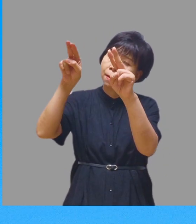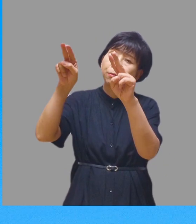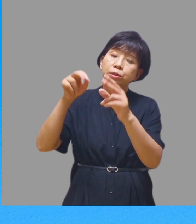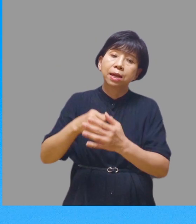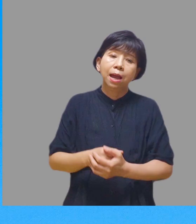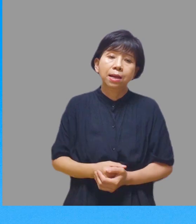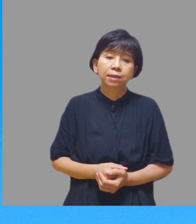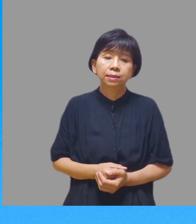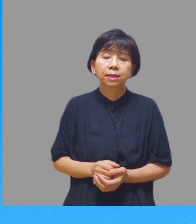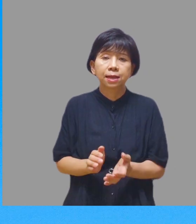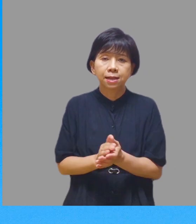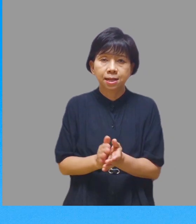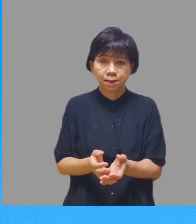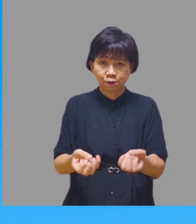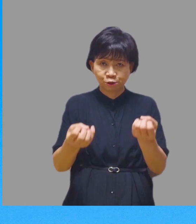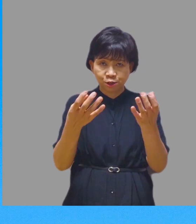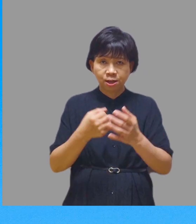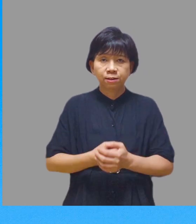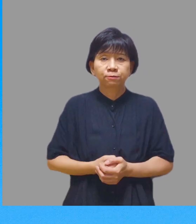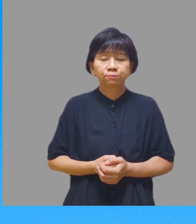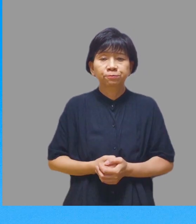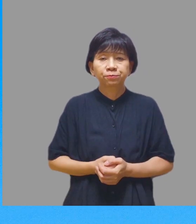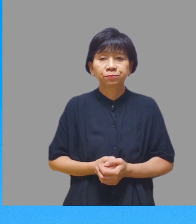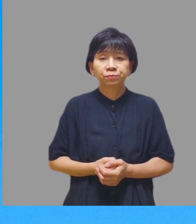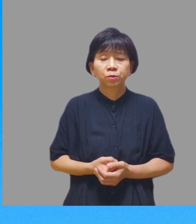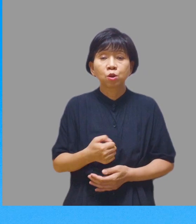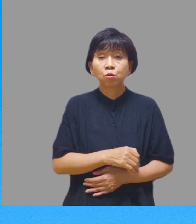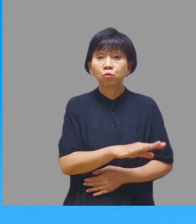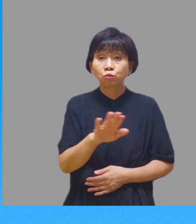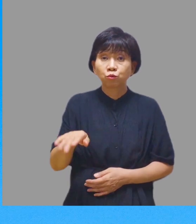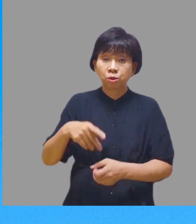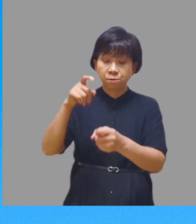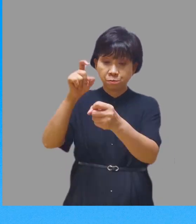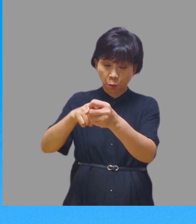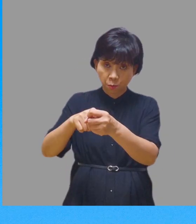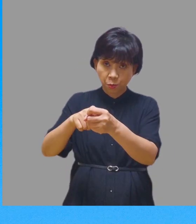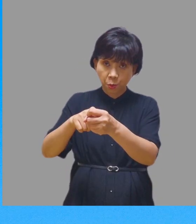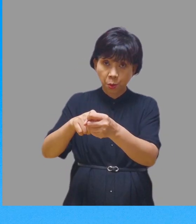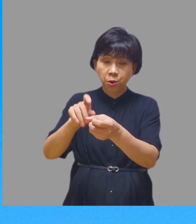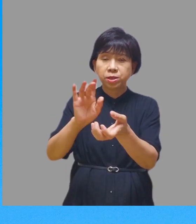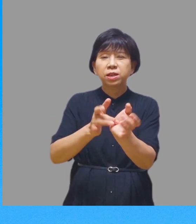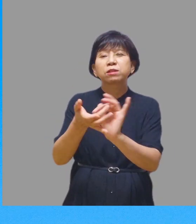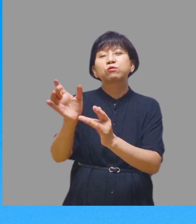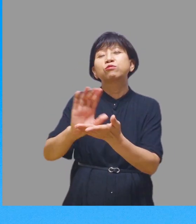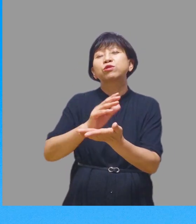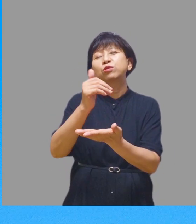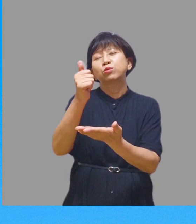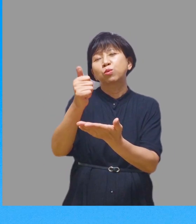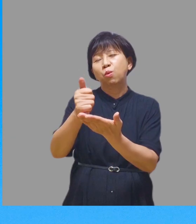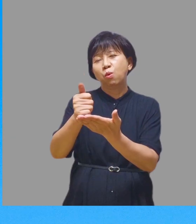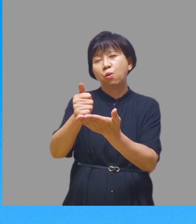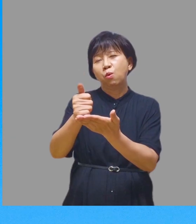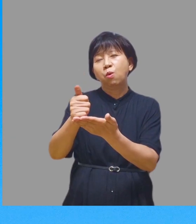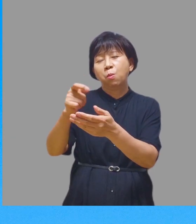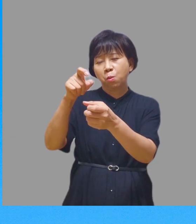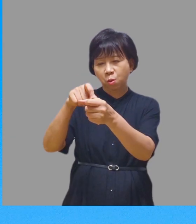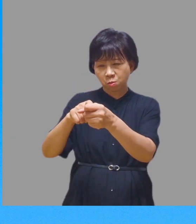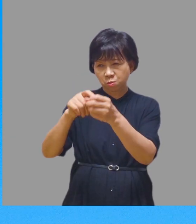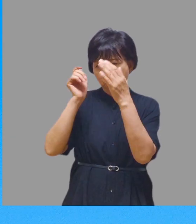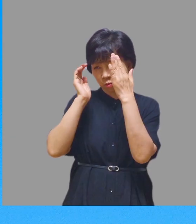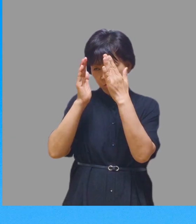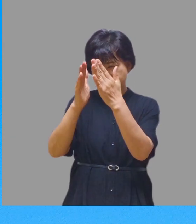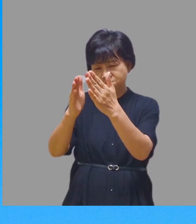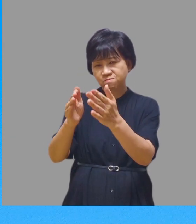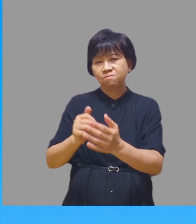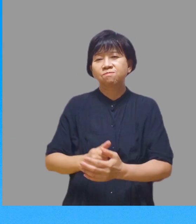예수를 바라보자. 할렐루야. 우리가 달려가야 할 표대가 바로 이분이에요. 누구예요? 예수